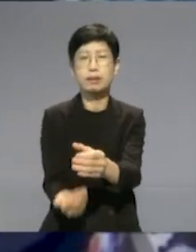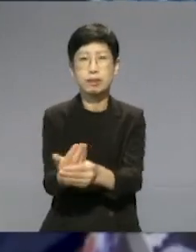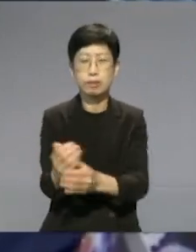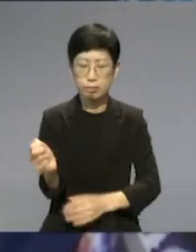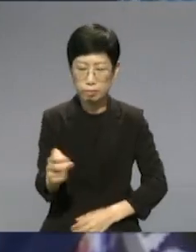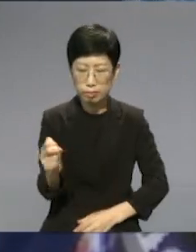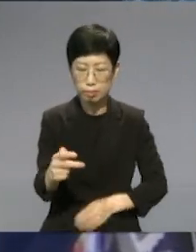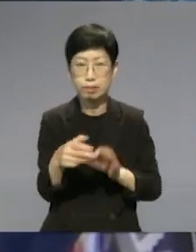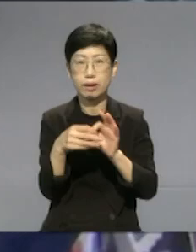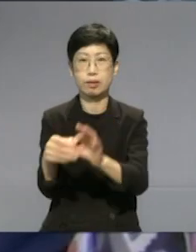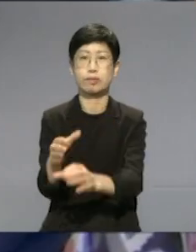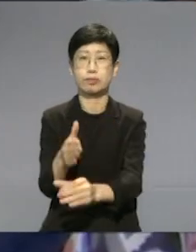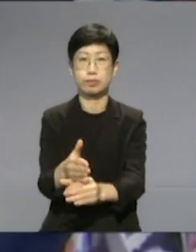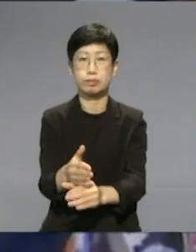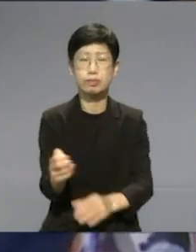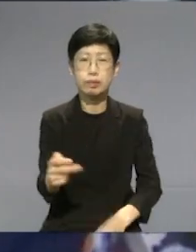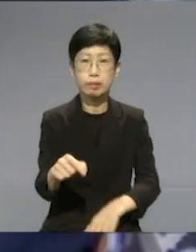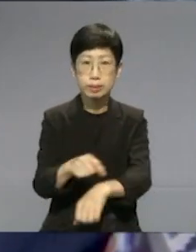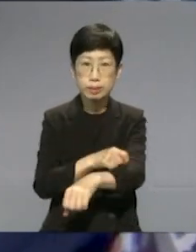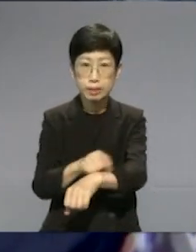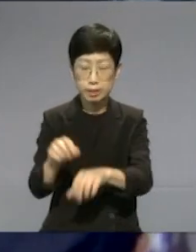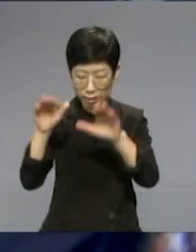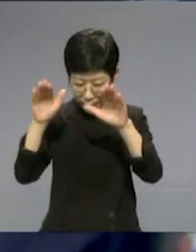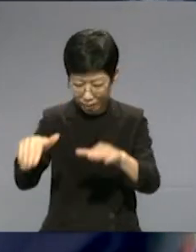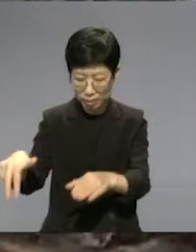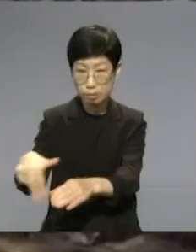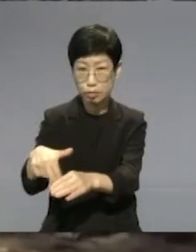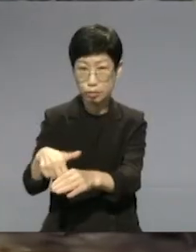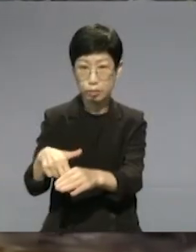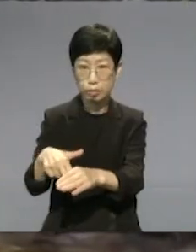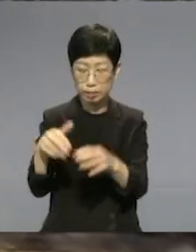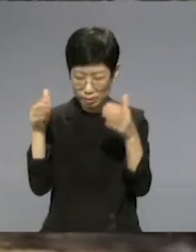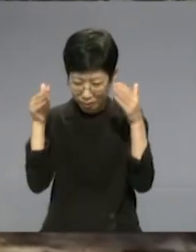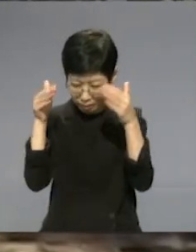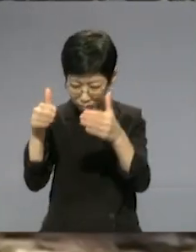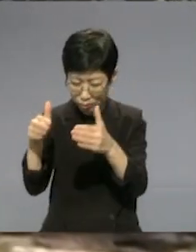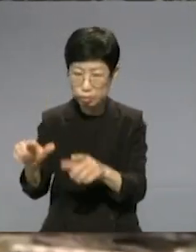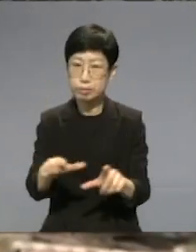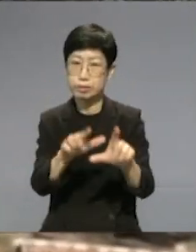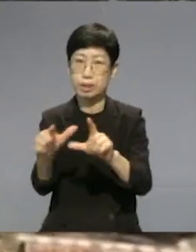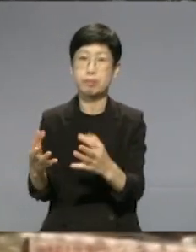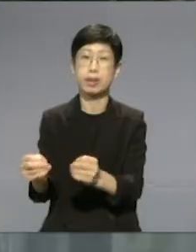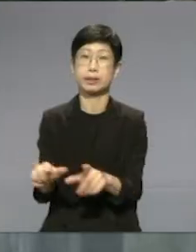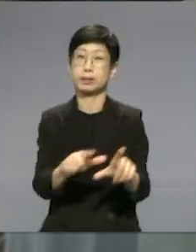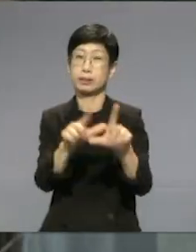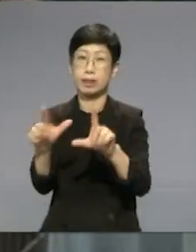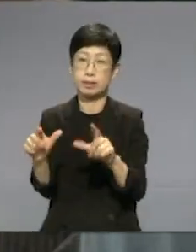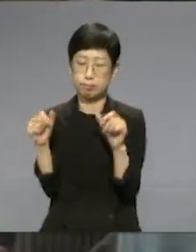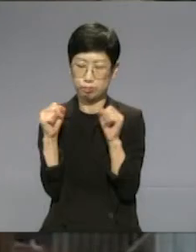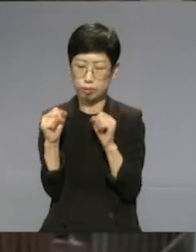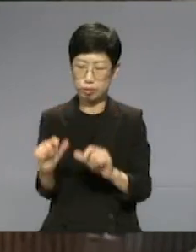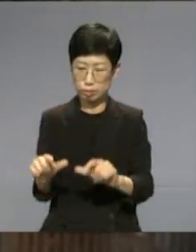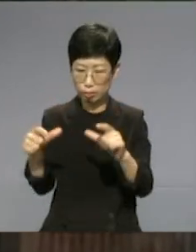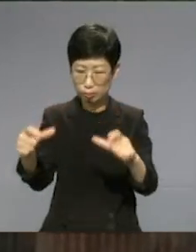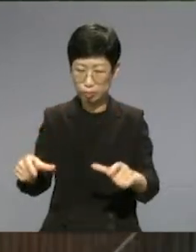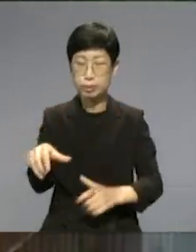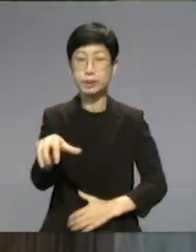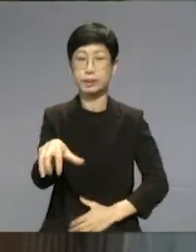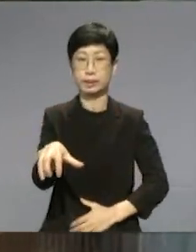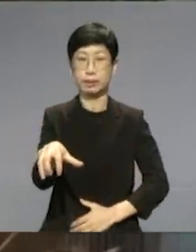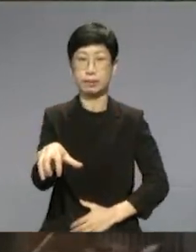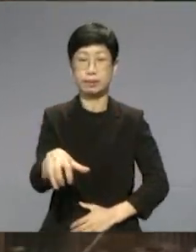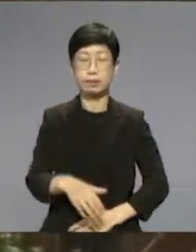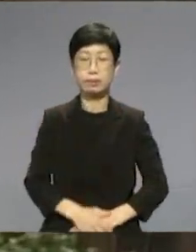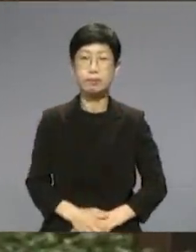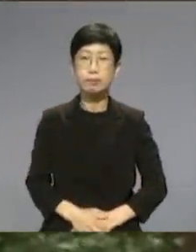끊이지 않고 있고요. 특히 이슬람교도들이 집중적으로 분포된 인도 북부와 북동부, 즉 잠무